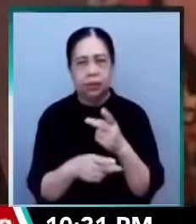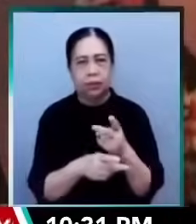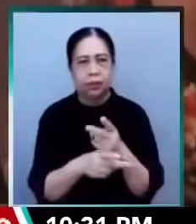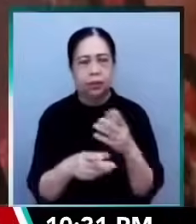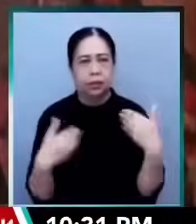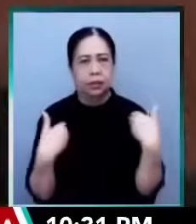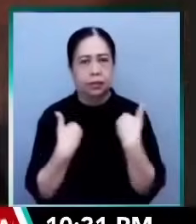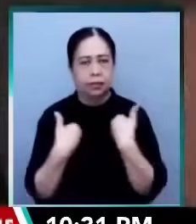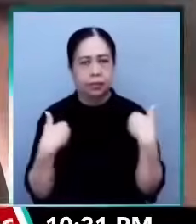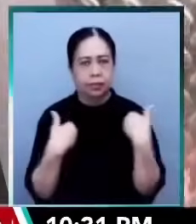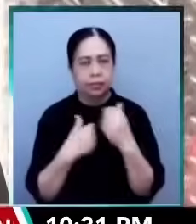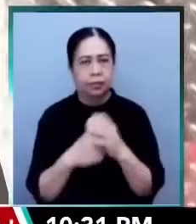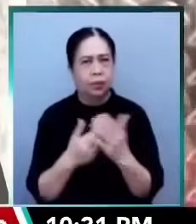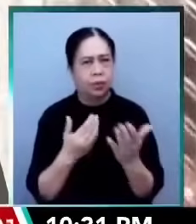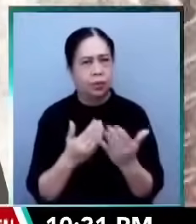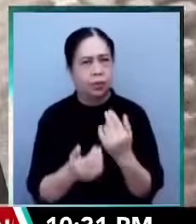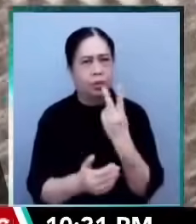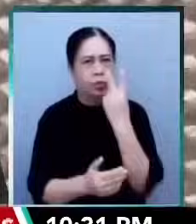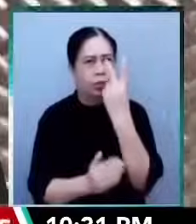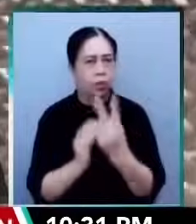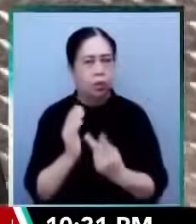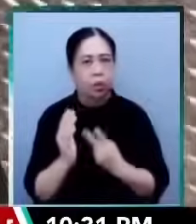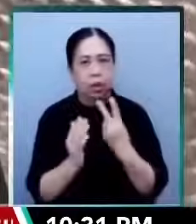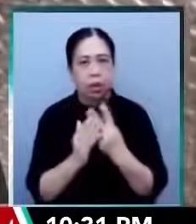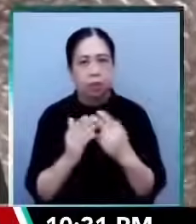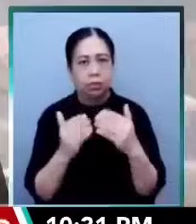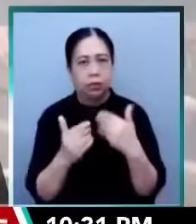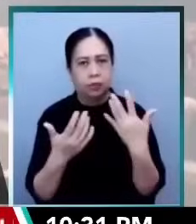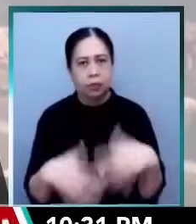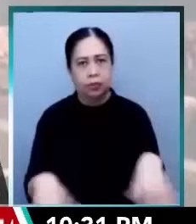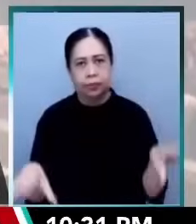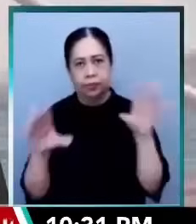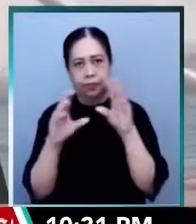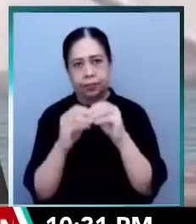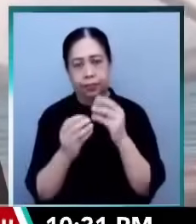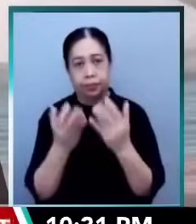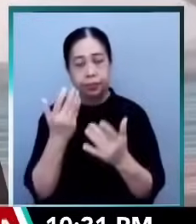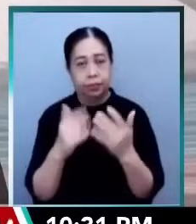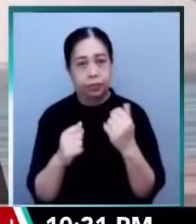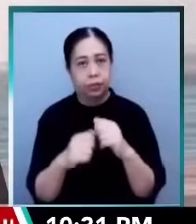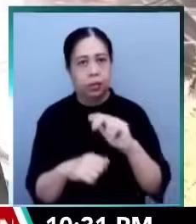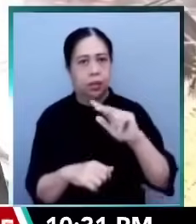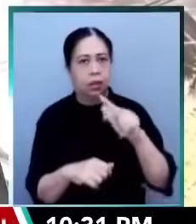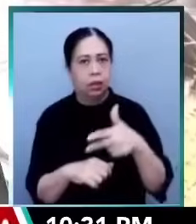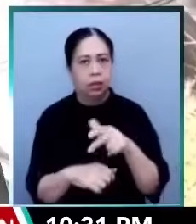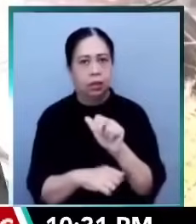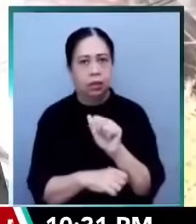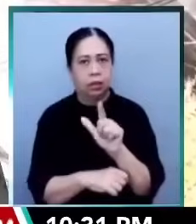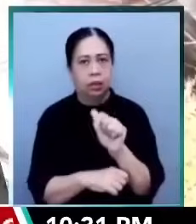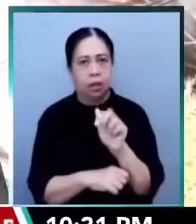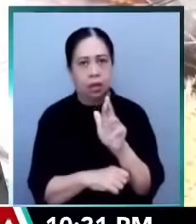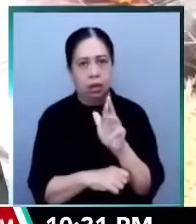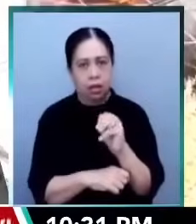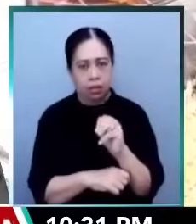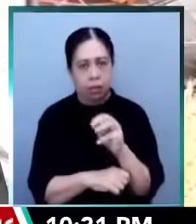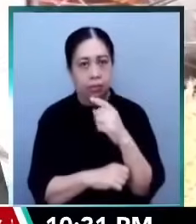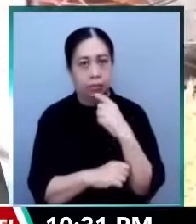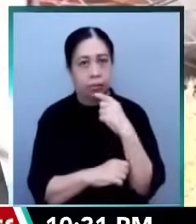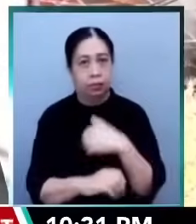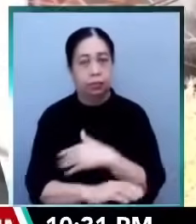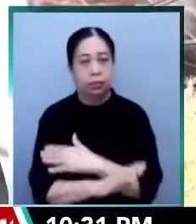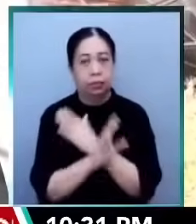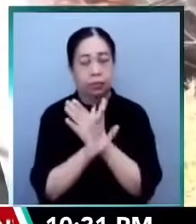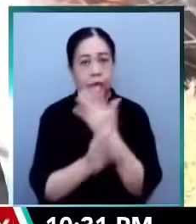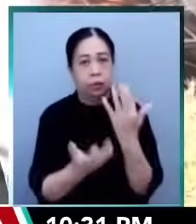ng halos 2 oras bago naapula ang sunog na umabot sa 3rd alarma. Ayon sa Davao City Fire District,